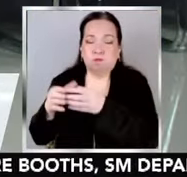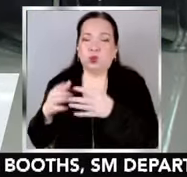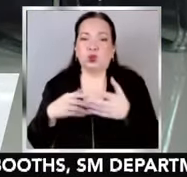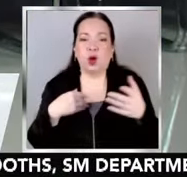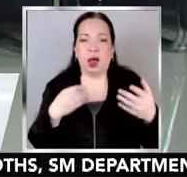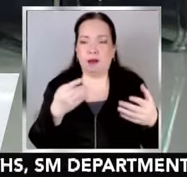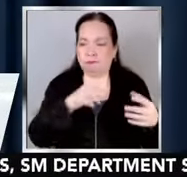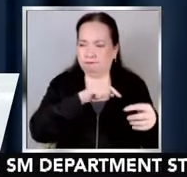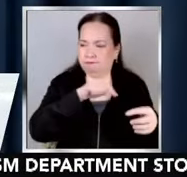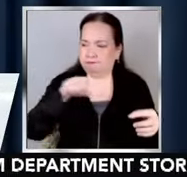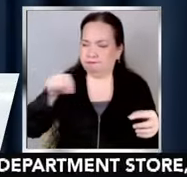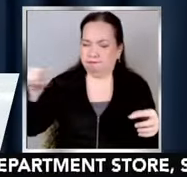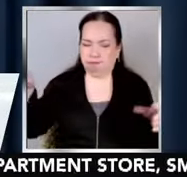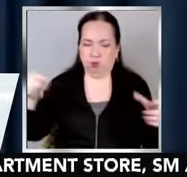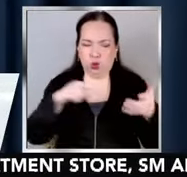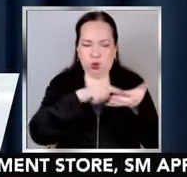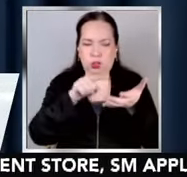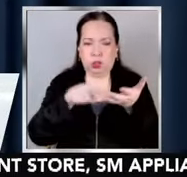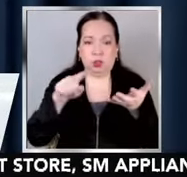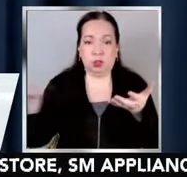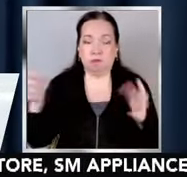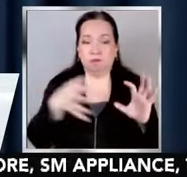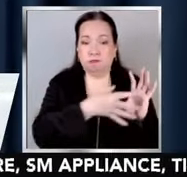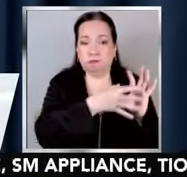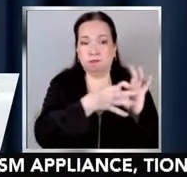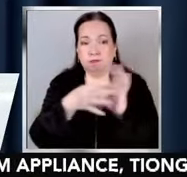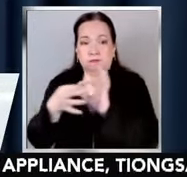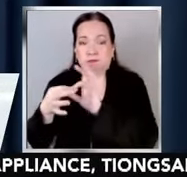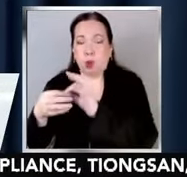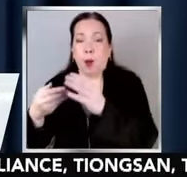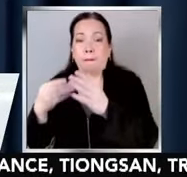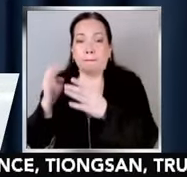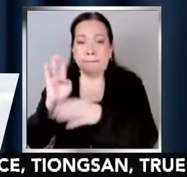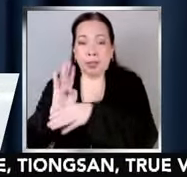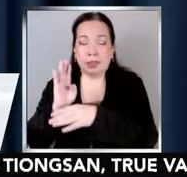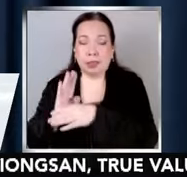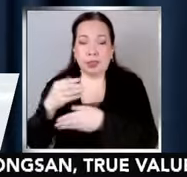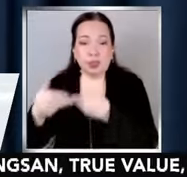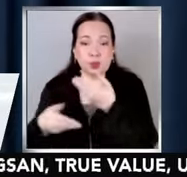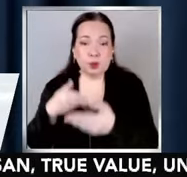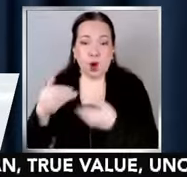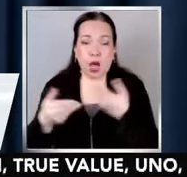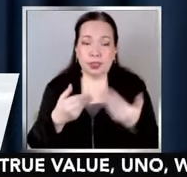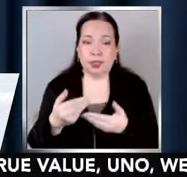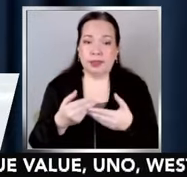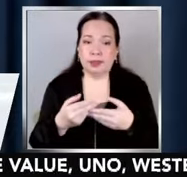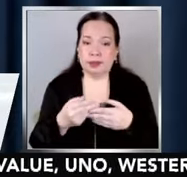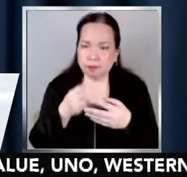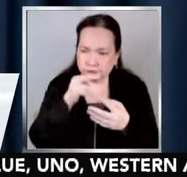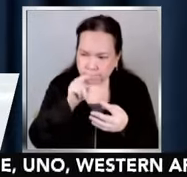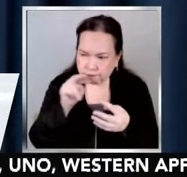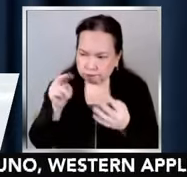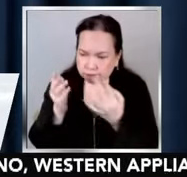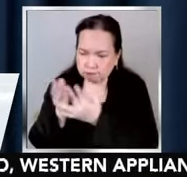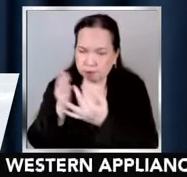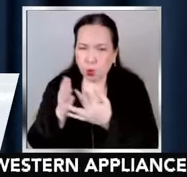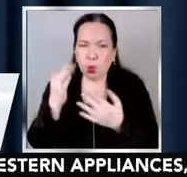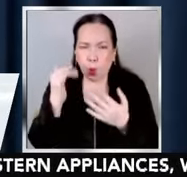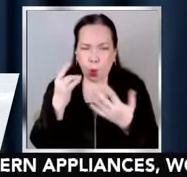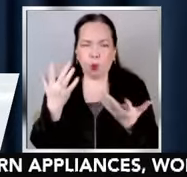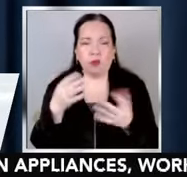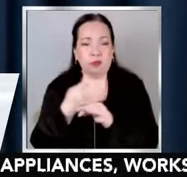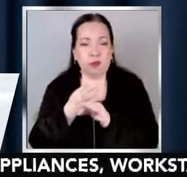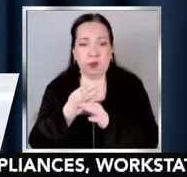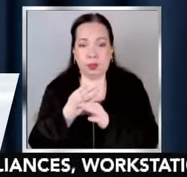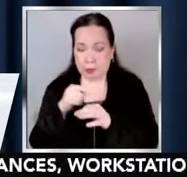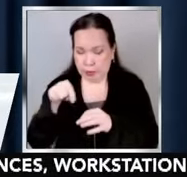Pag ito'y sangayon sa commitment ng Department of Finance at DICT, within the year, we will be able to